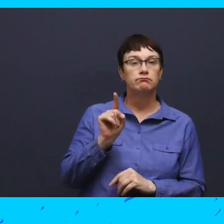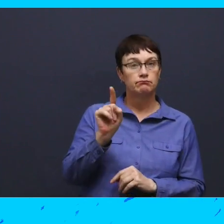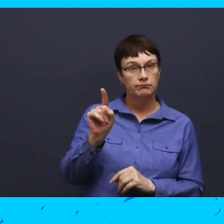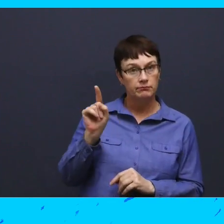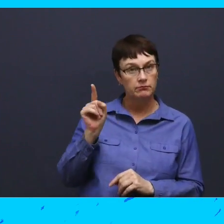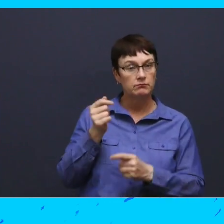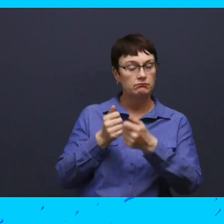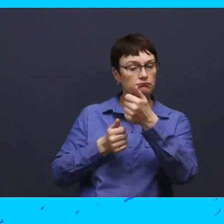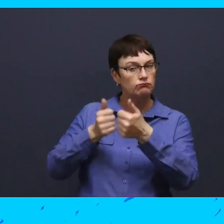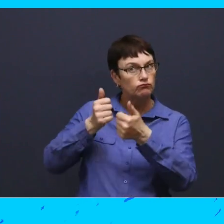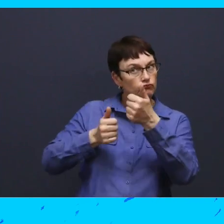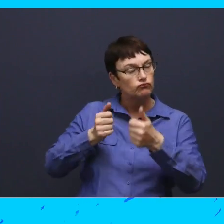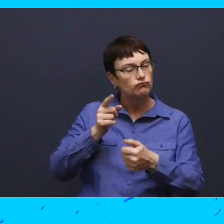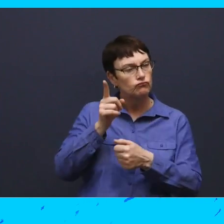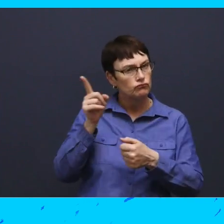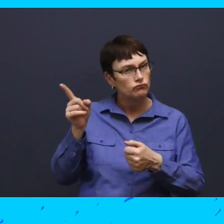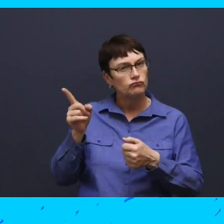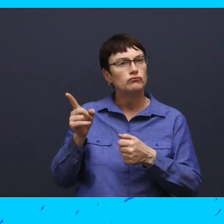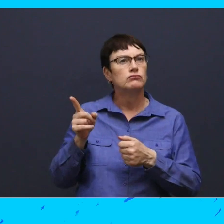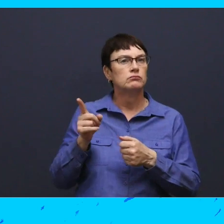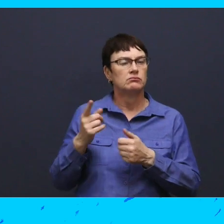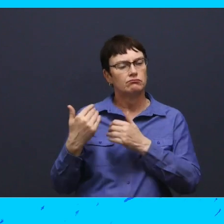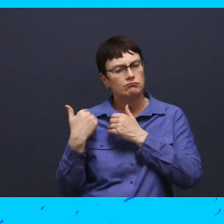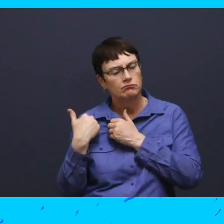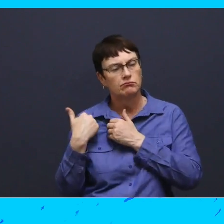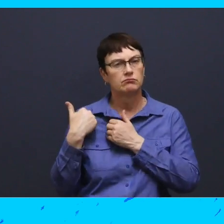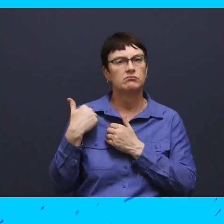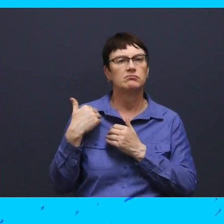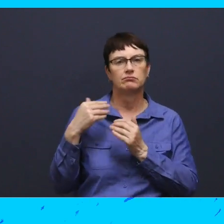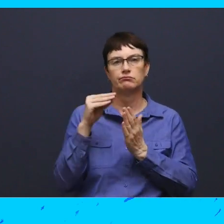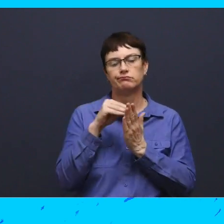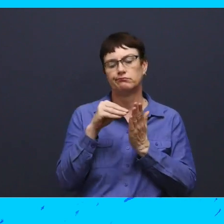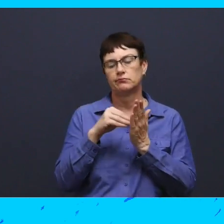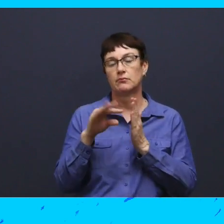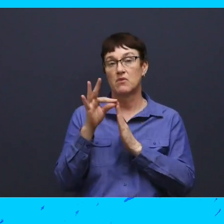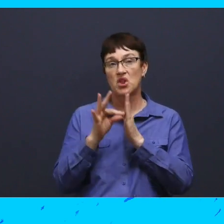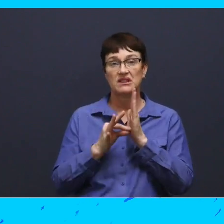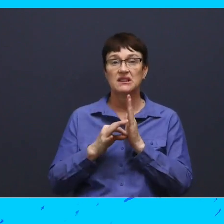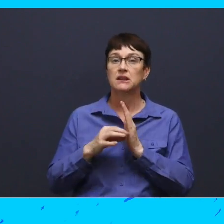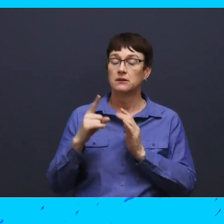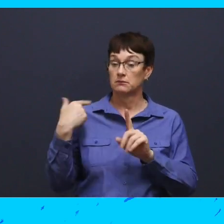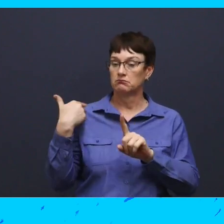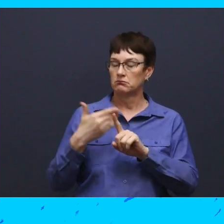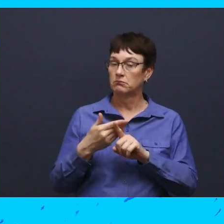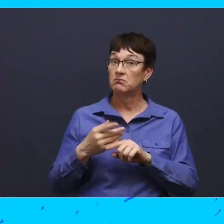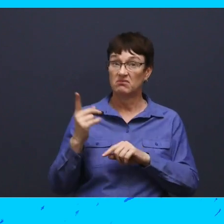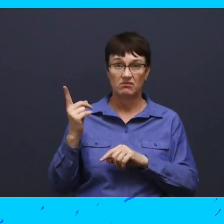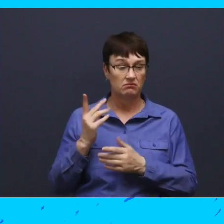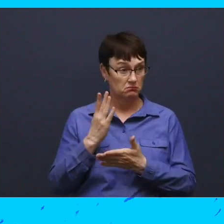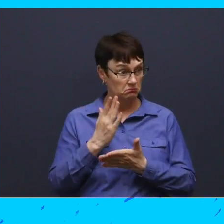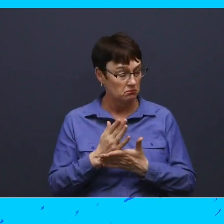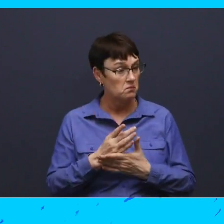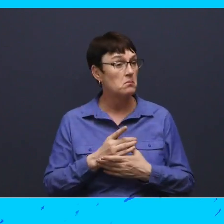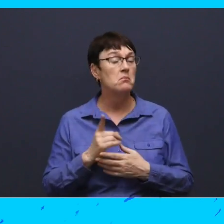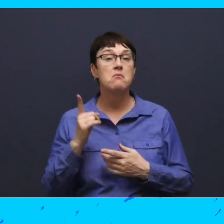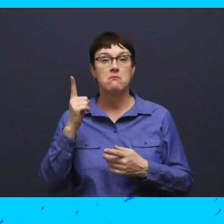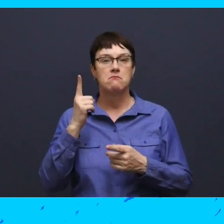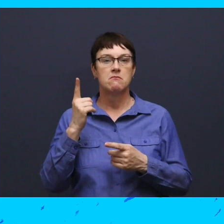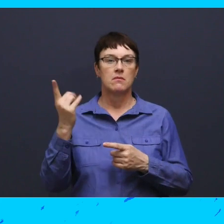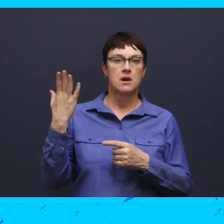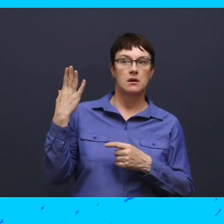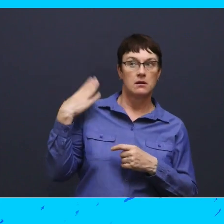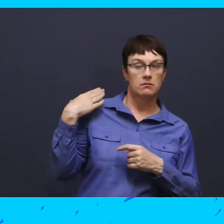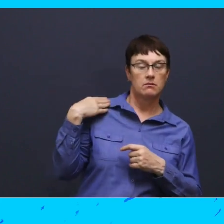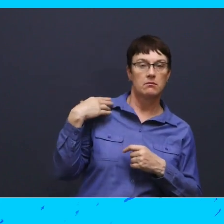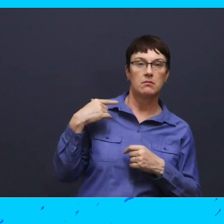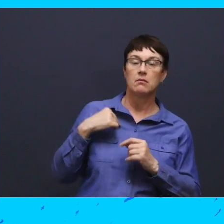spécifiquement les législateurs qui s'engagent les réglementations et acceptent